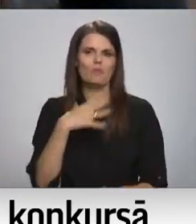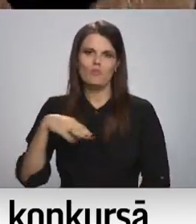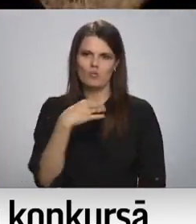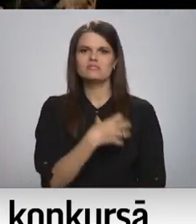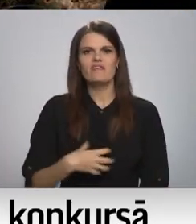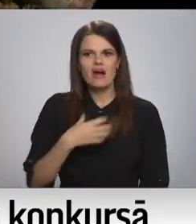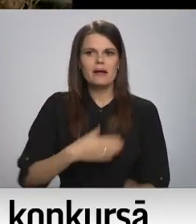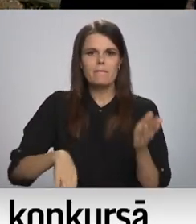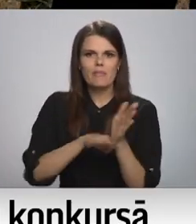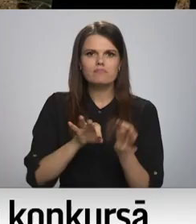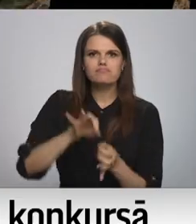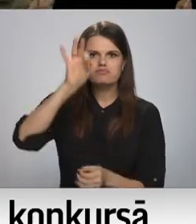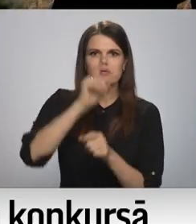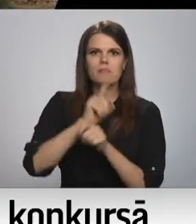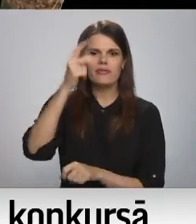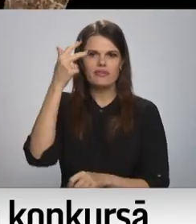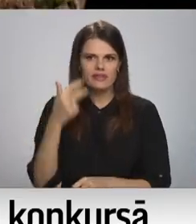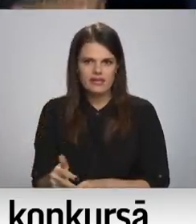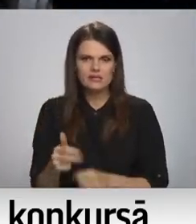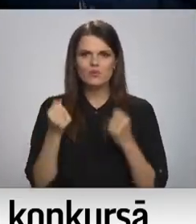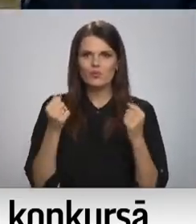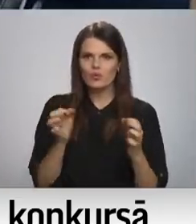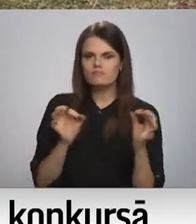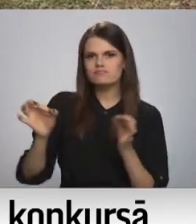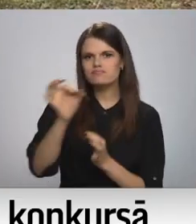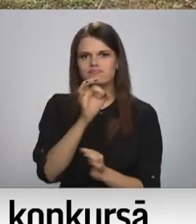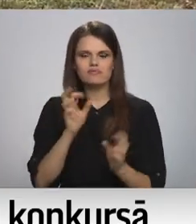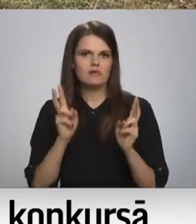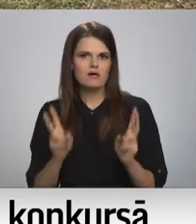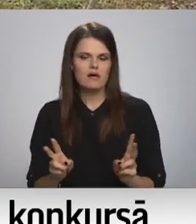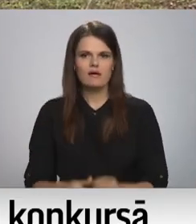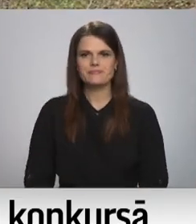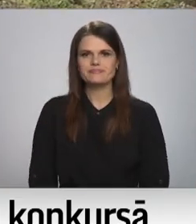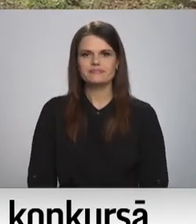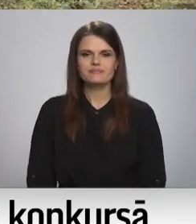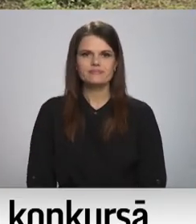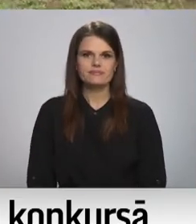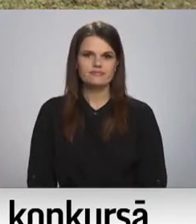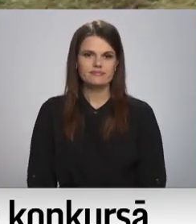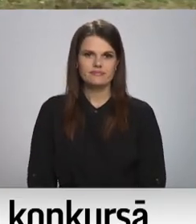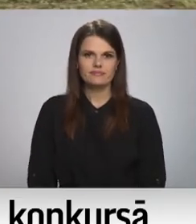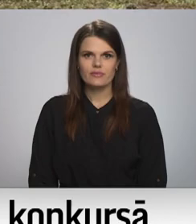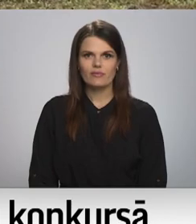1,30 m šite, tad viens tur šite. Labi. Zemā šite. Va.